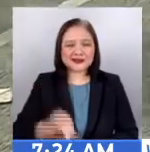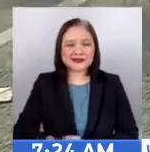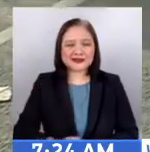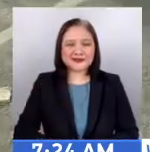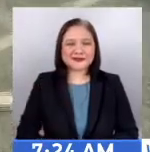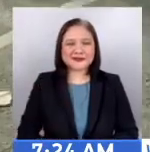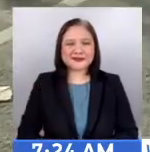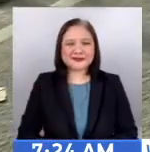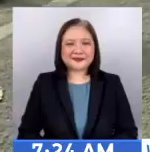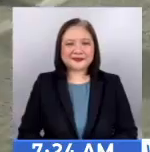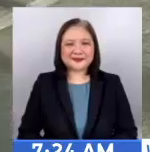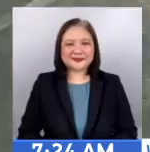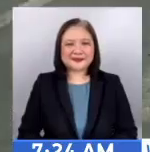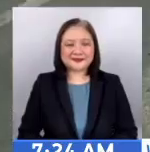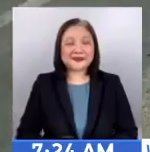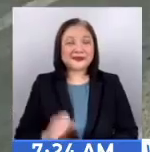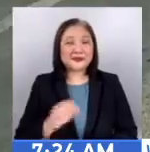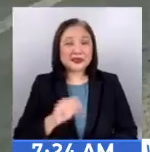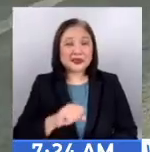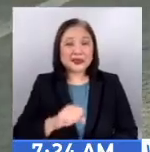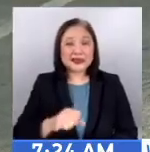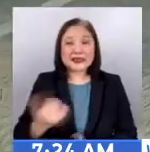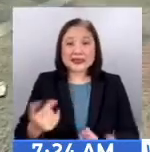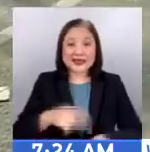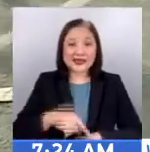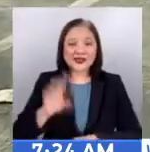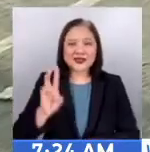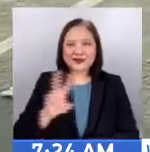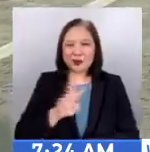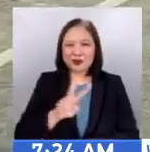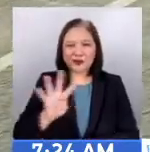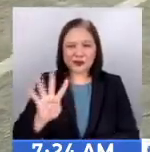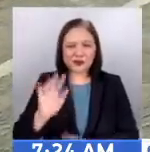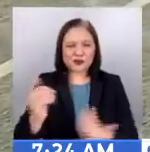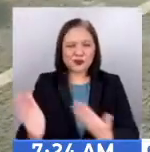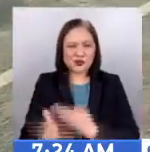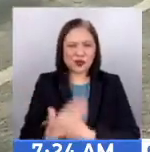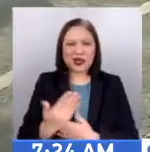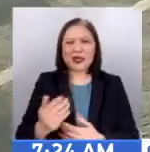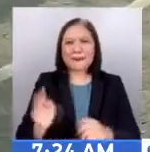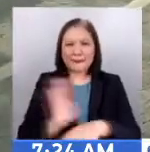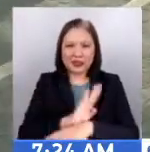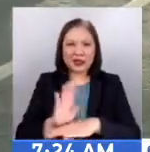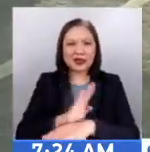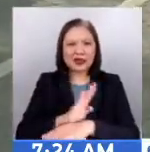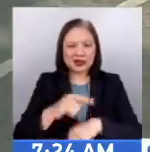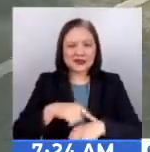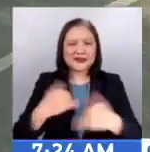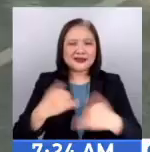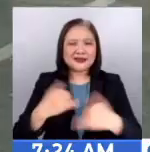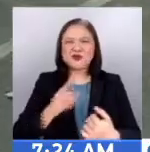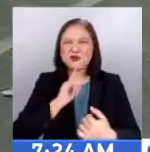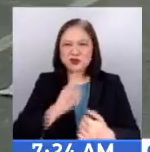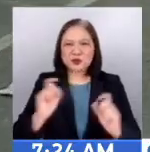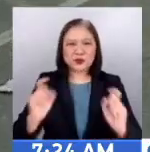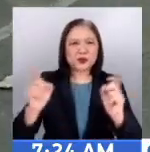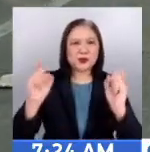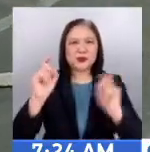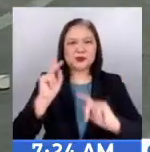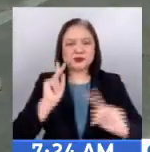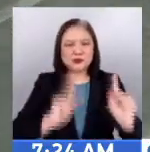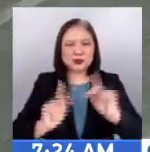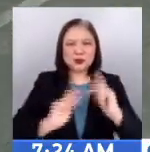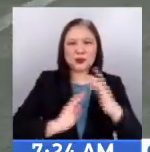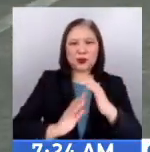Connie? Yes, Igan. 7:24 na ng umaga at rush hour na nga, nakikita natin talagang rushing ang ating mga kababayan para hindi